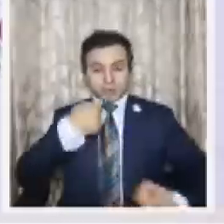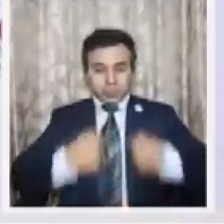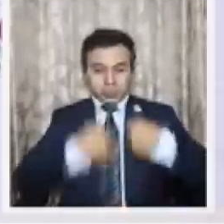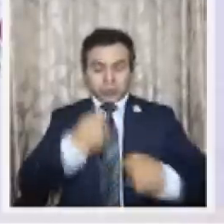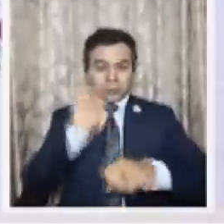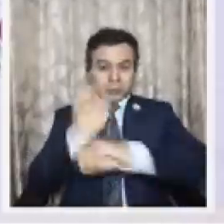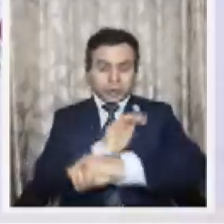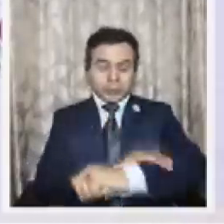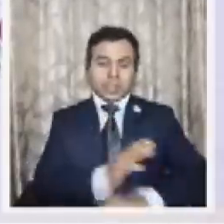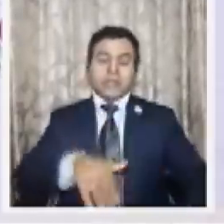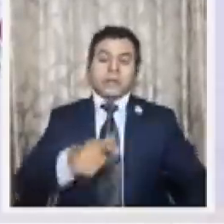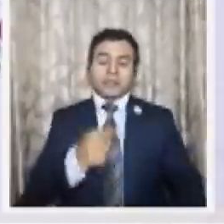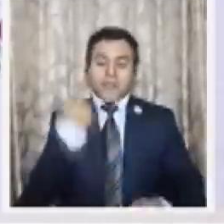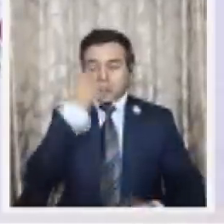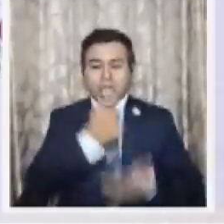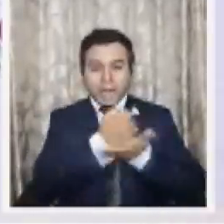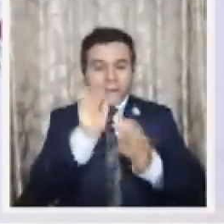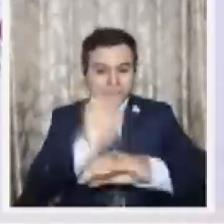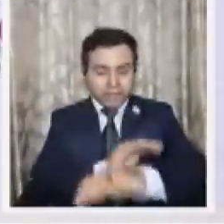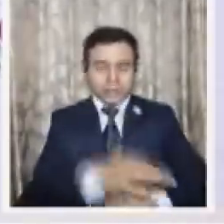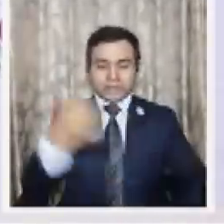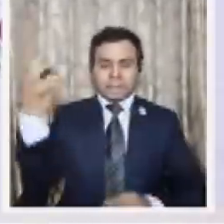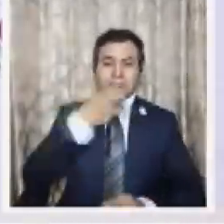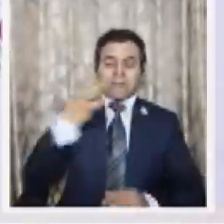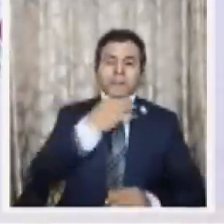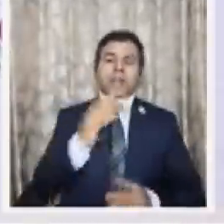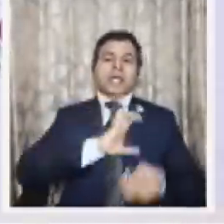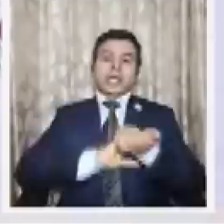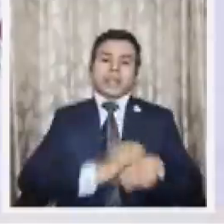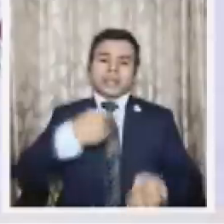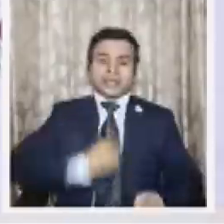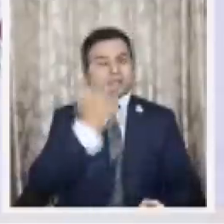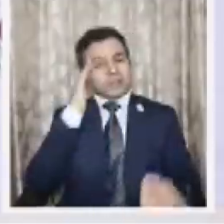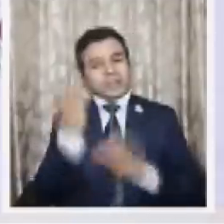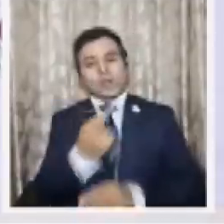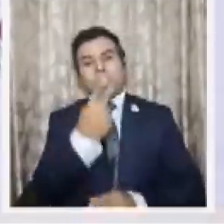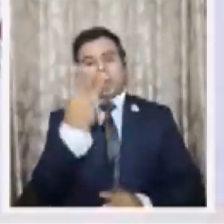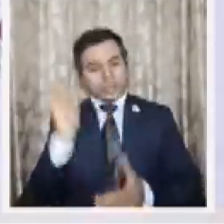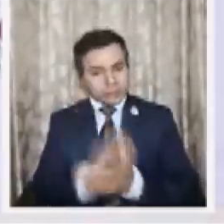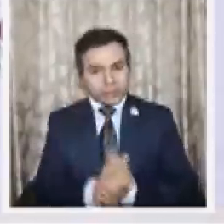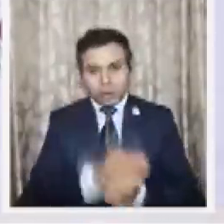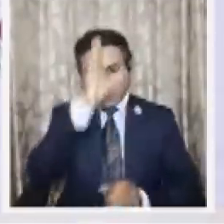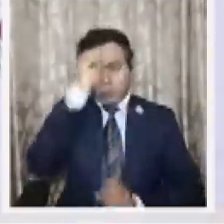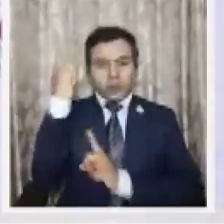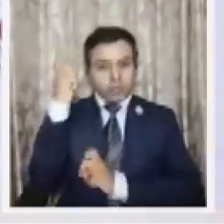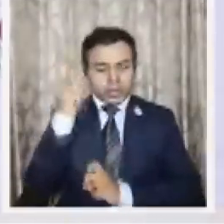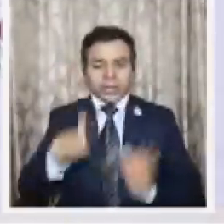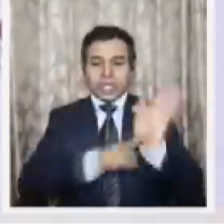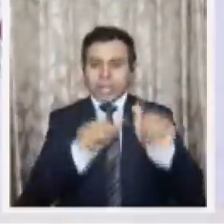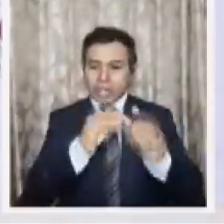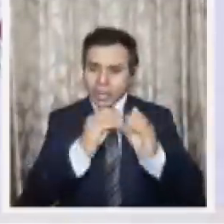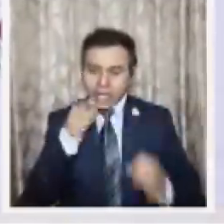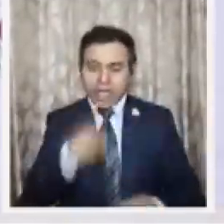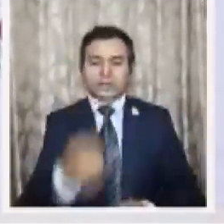আমাদের সম্মুখ যোদ্ধা, আইনশৃঙ্খলা বাহিনীর সদস্য, প্রশাসন এবং সকল পর্যায়ে যারা কাজ করছেন